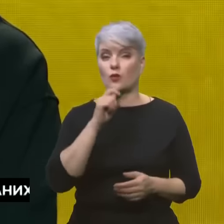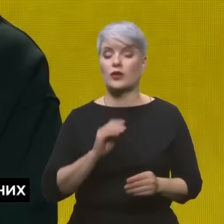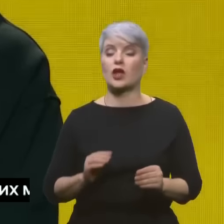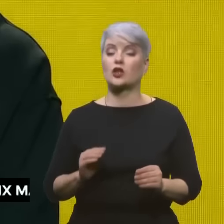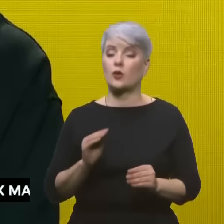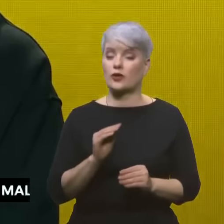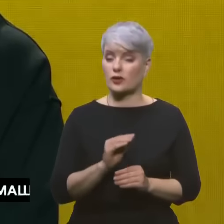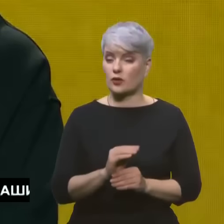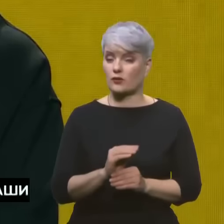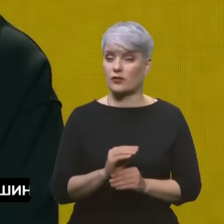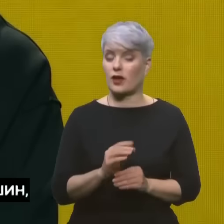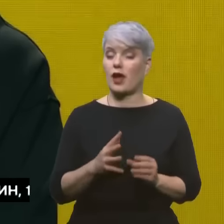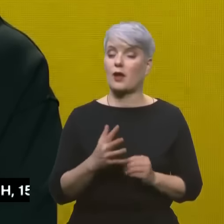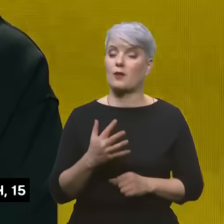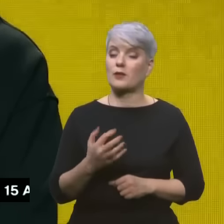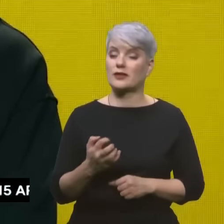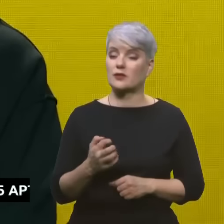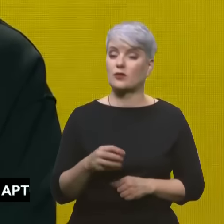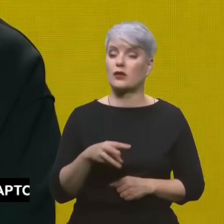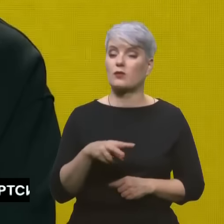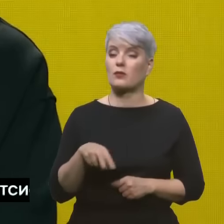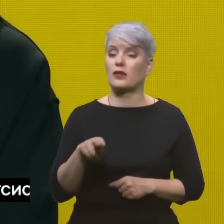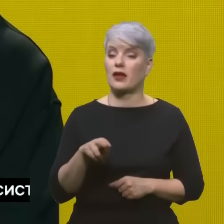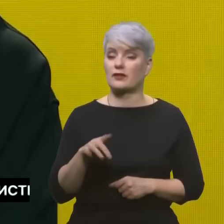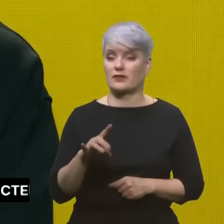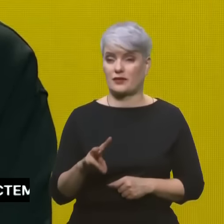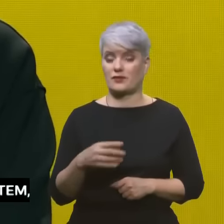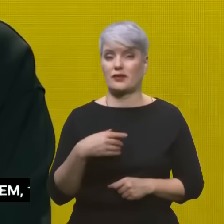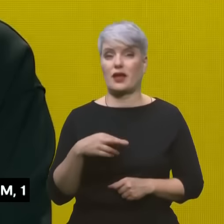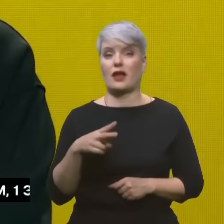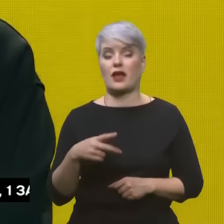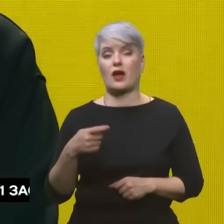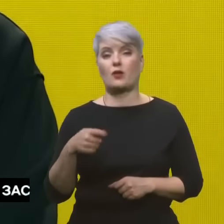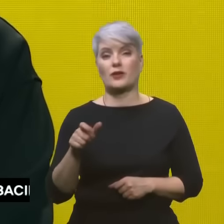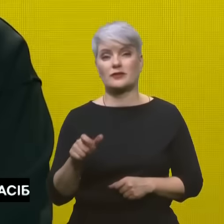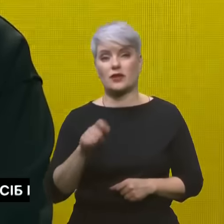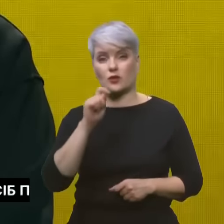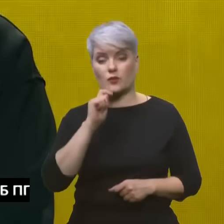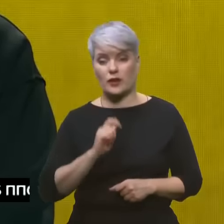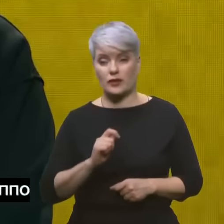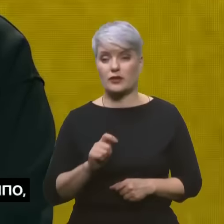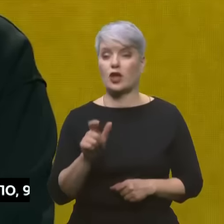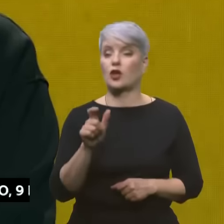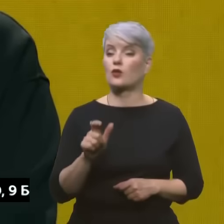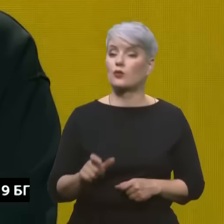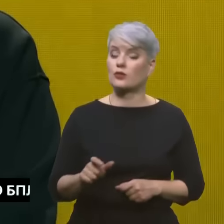додаткових 500 мільярдів гривень. Тому я як президент України, як людина,